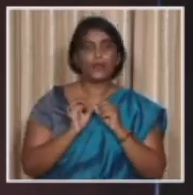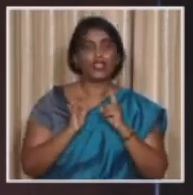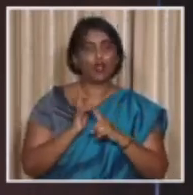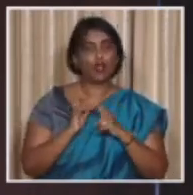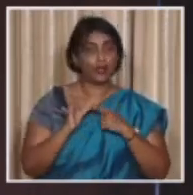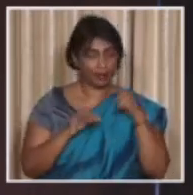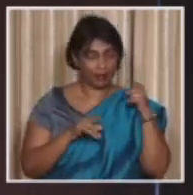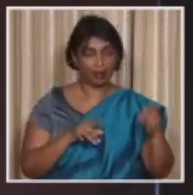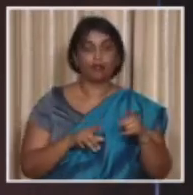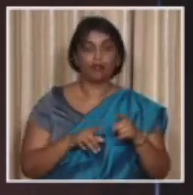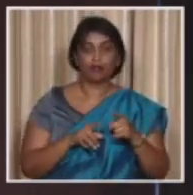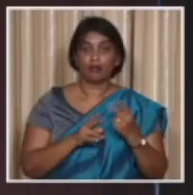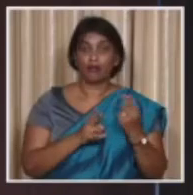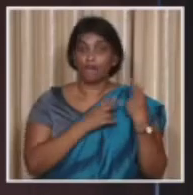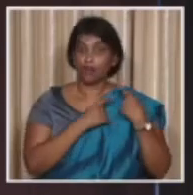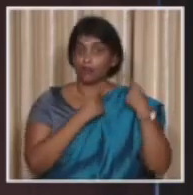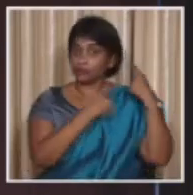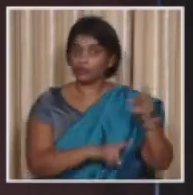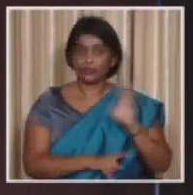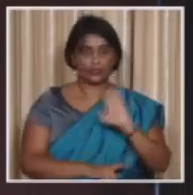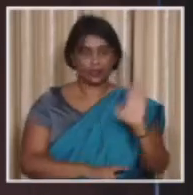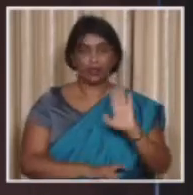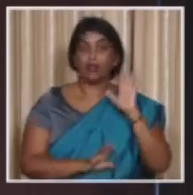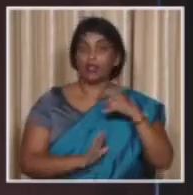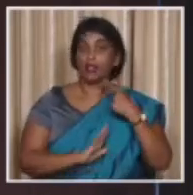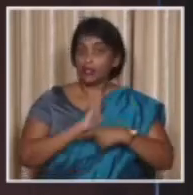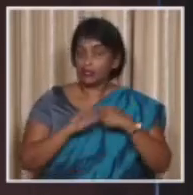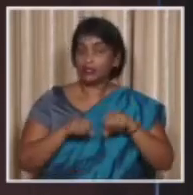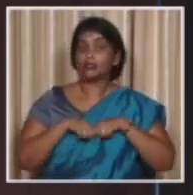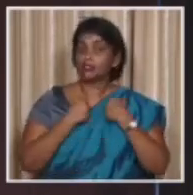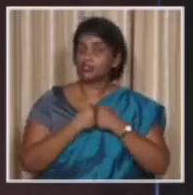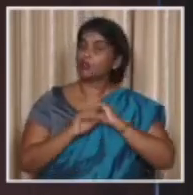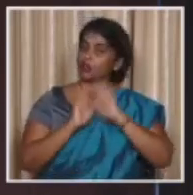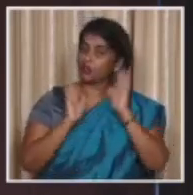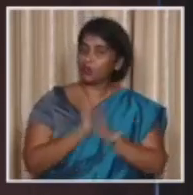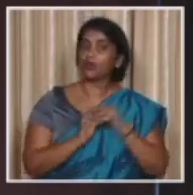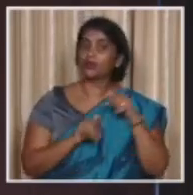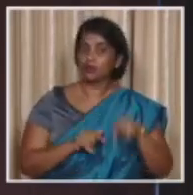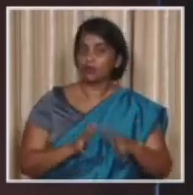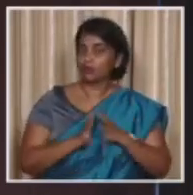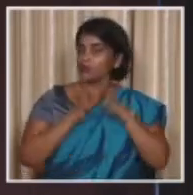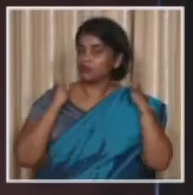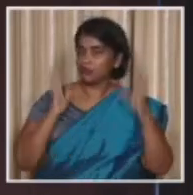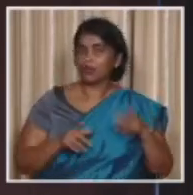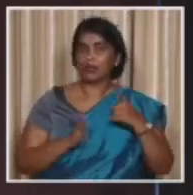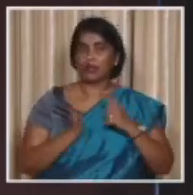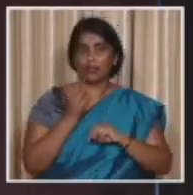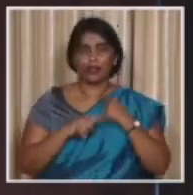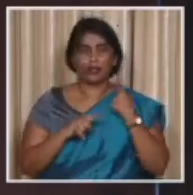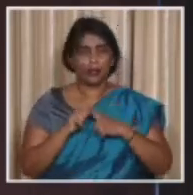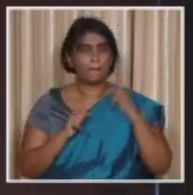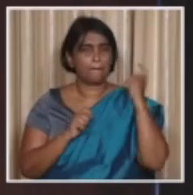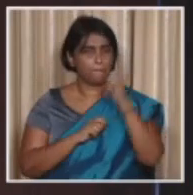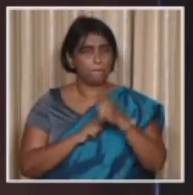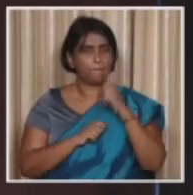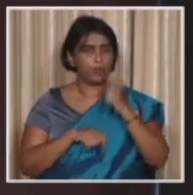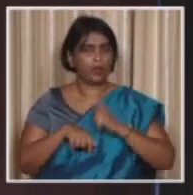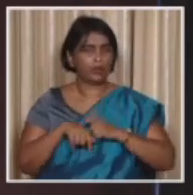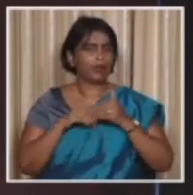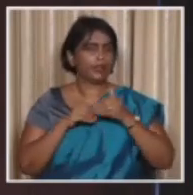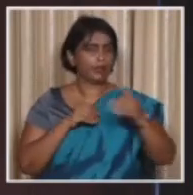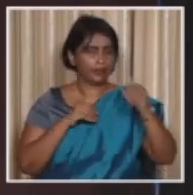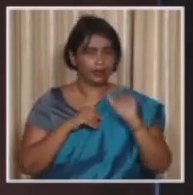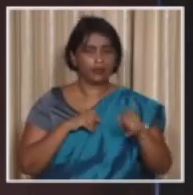වලට බර දාන්න කියලා මම කියන්නේ නැහැ. හැබැයි දේශීය සමාගම් ඔක්කොම මේසා විශාල බදු ගෙවද්දි යම් කෙටි කාලයකට